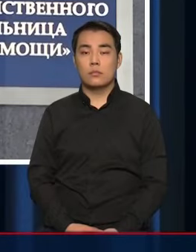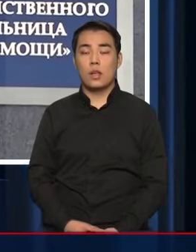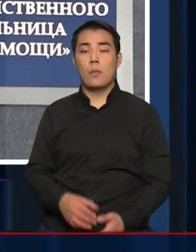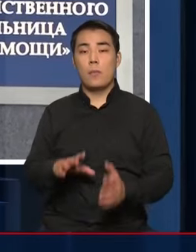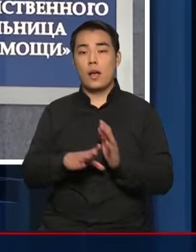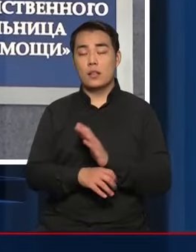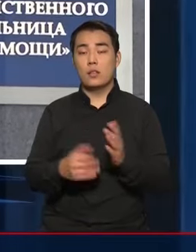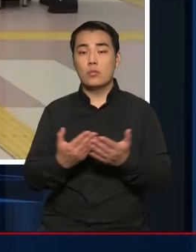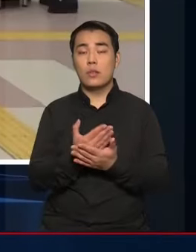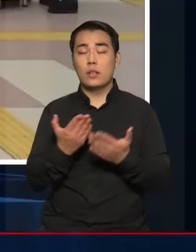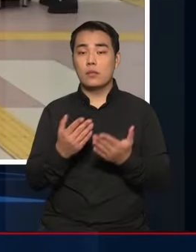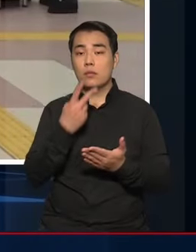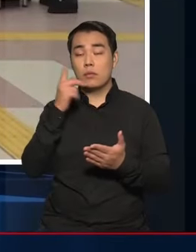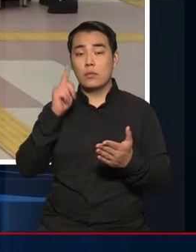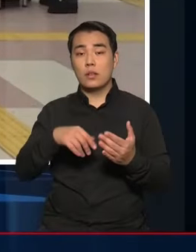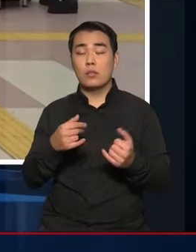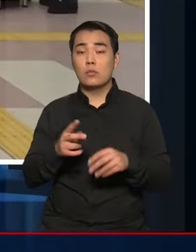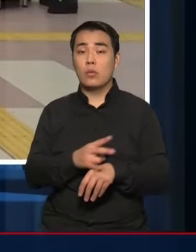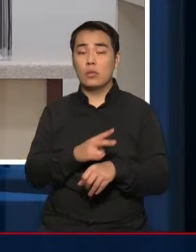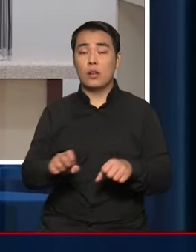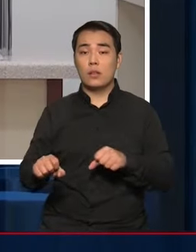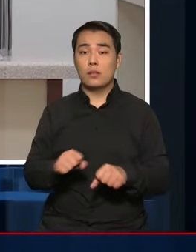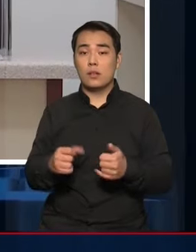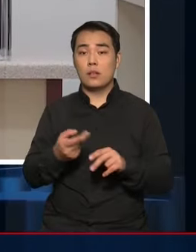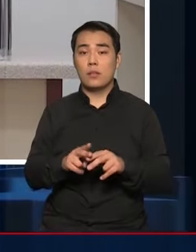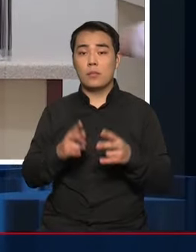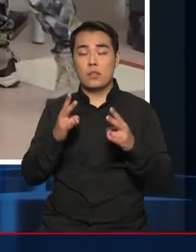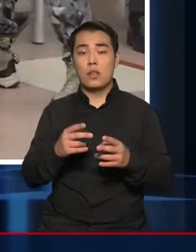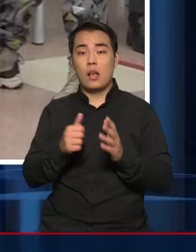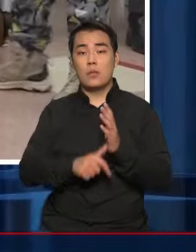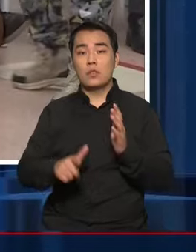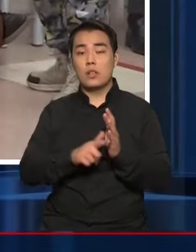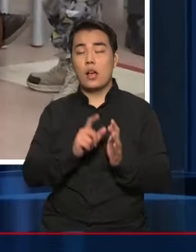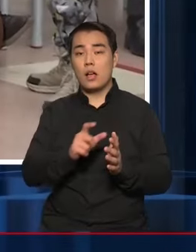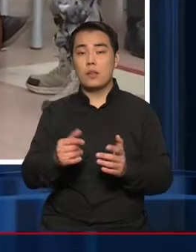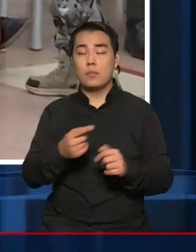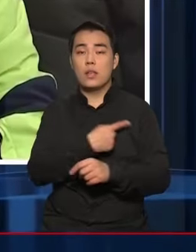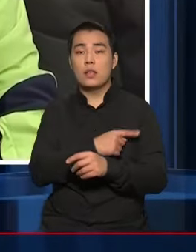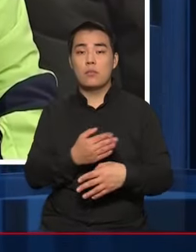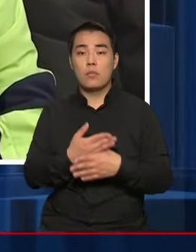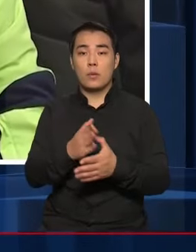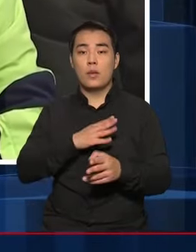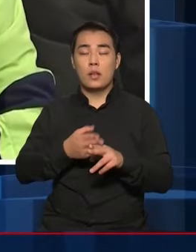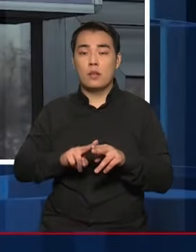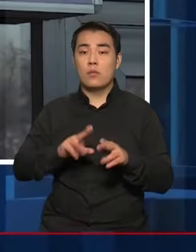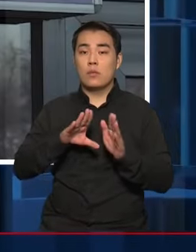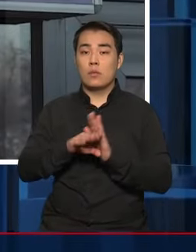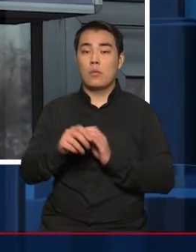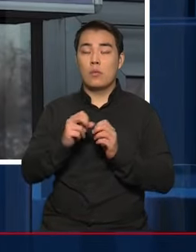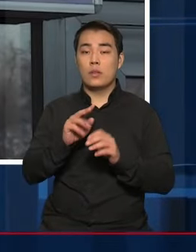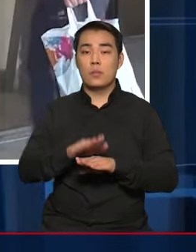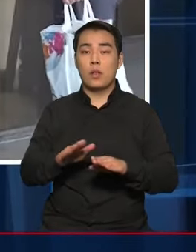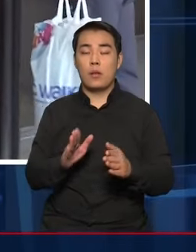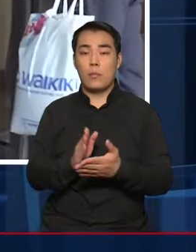Соңғы мәліметтерге сүйенсек, түнде жер сілкінісі салдарынан зардап шеккен 67 адам медициналық көмекке жүгінген. Олардың ішінде 12 бала